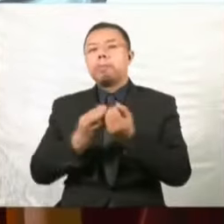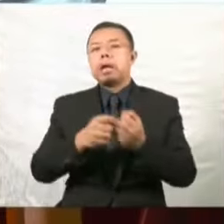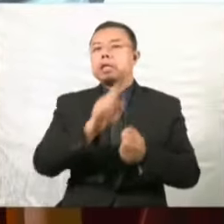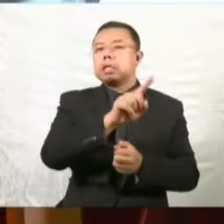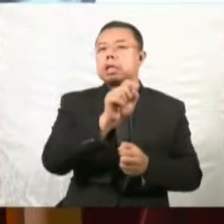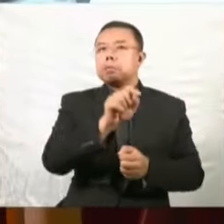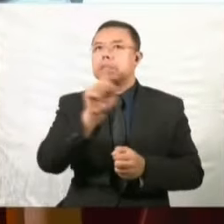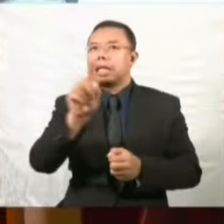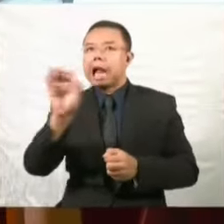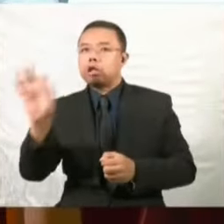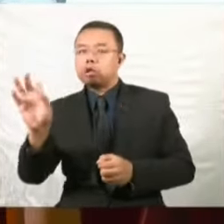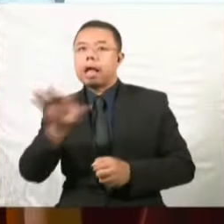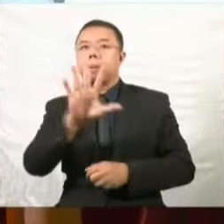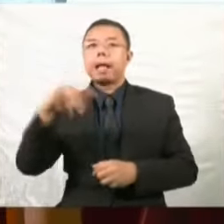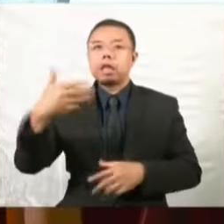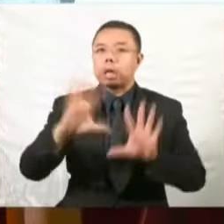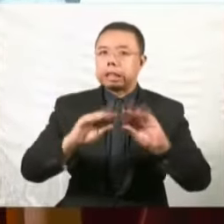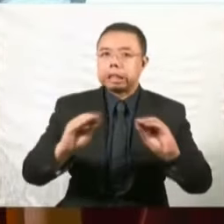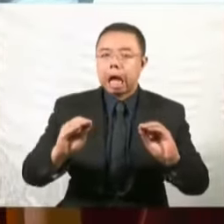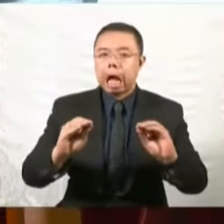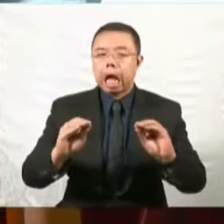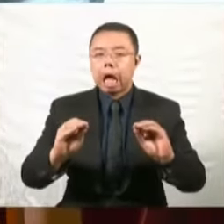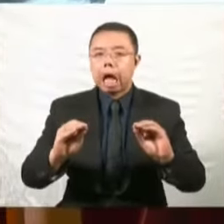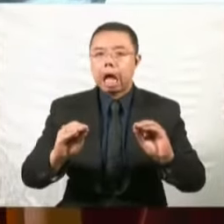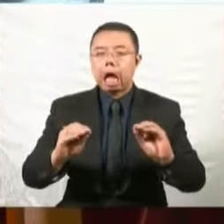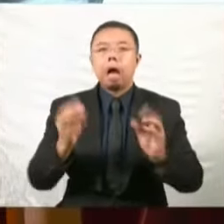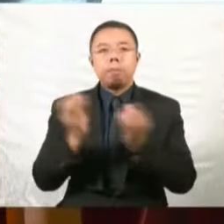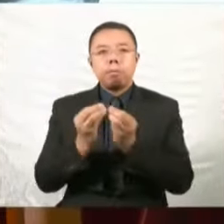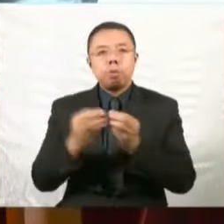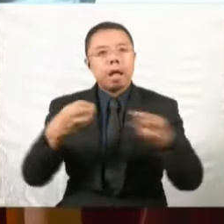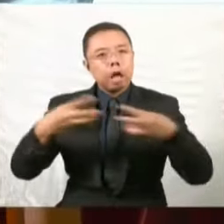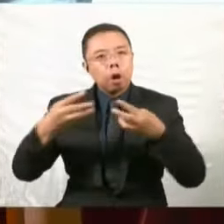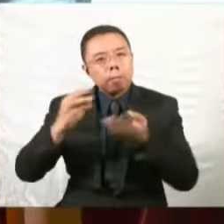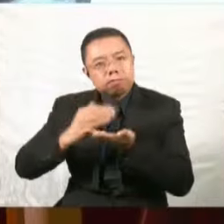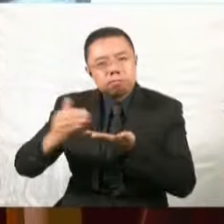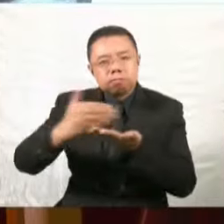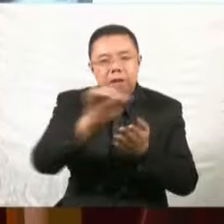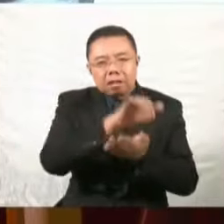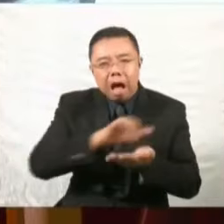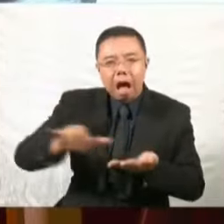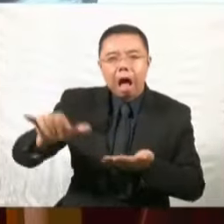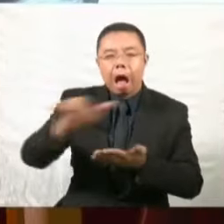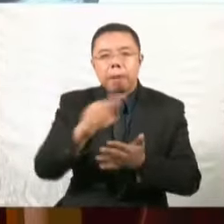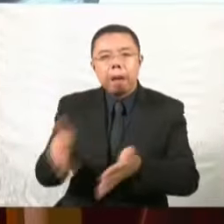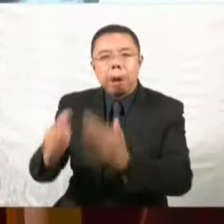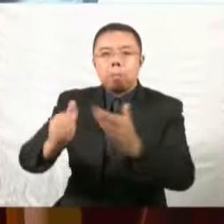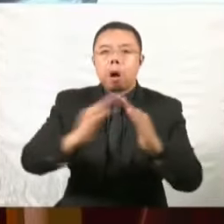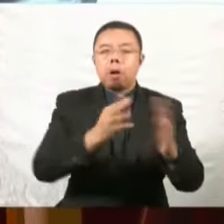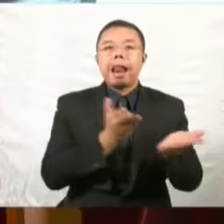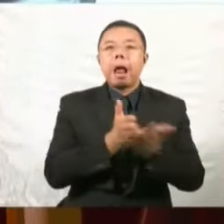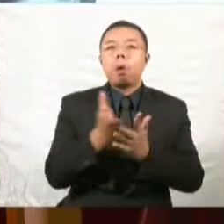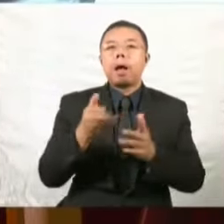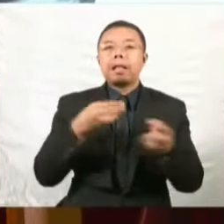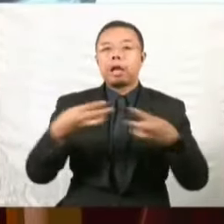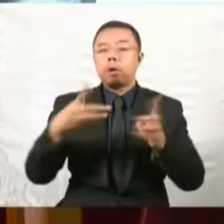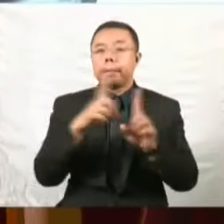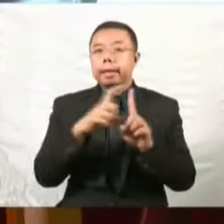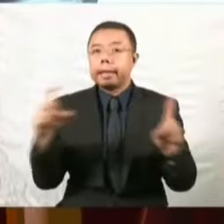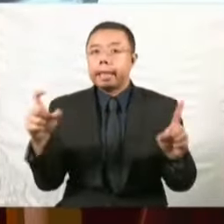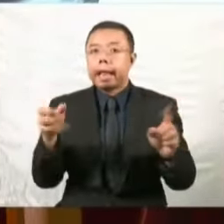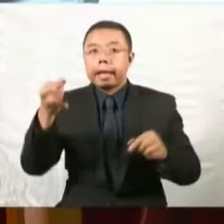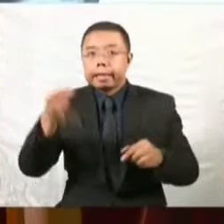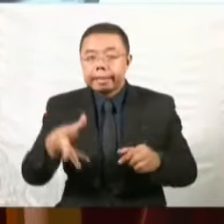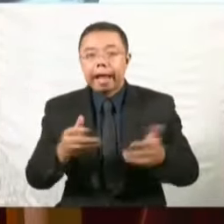5 tahun kami bekerja dengan pemerataan ekonomi dengan ekonomi digital desa